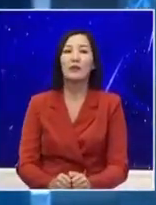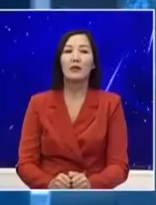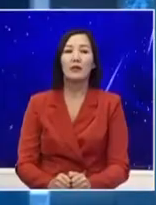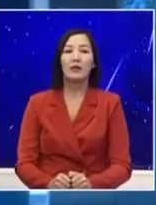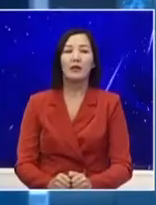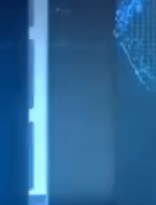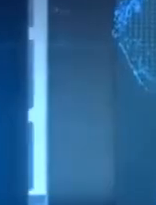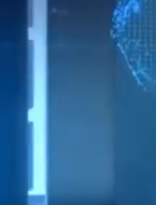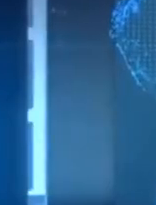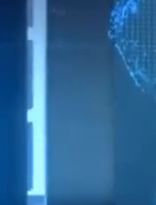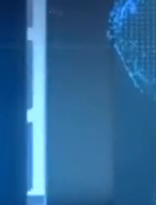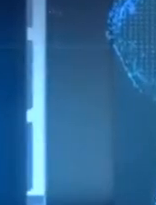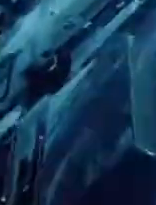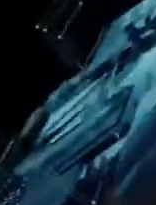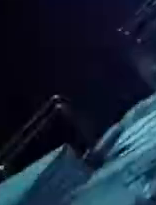телеарнасы.